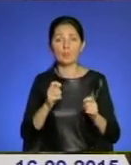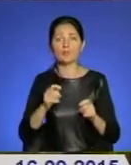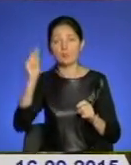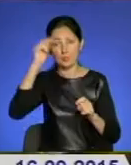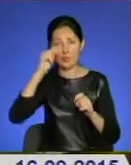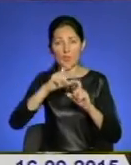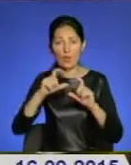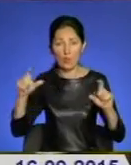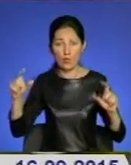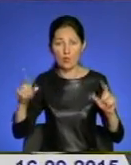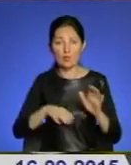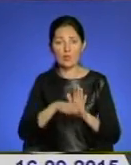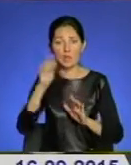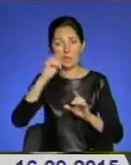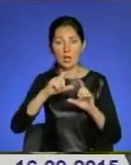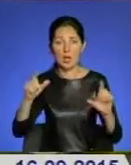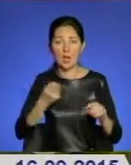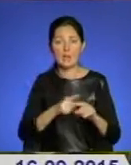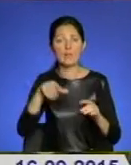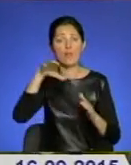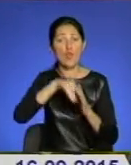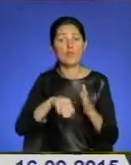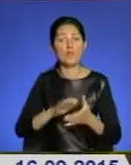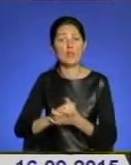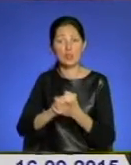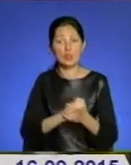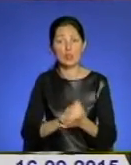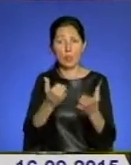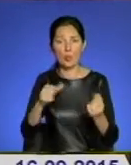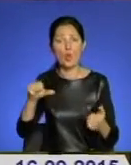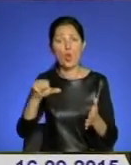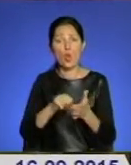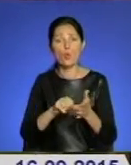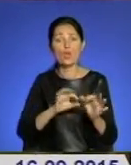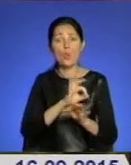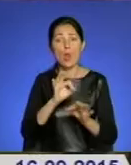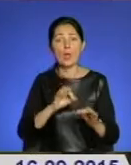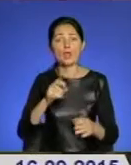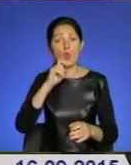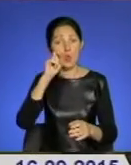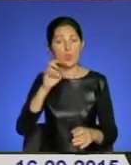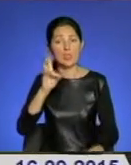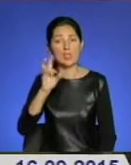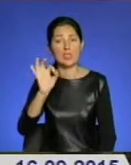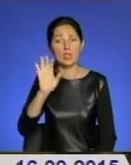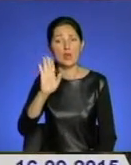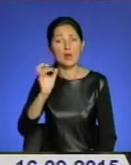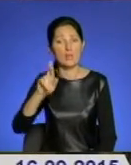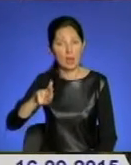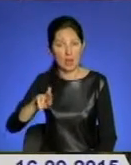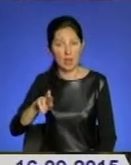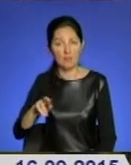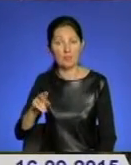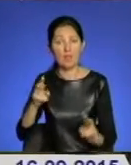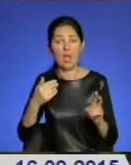які входять в асоціацію, приймаючих участь в проєкті «Україна-Норвегія». Я хотів би сказати,